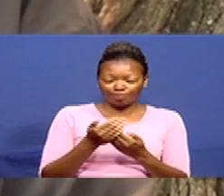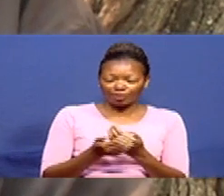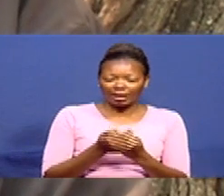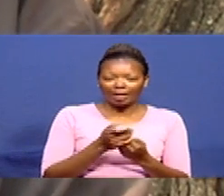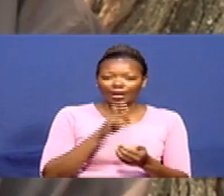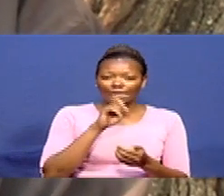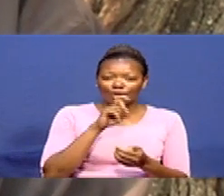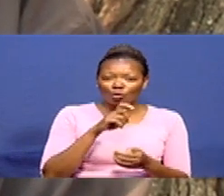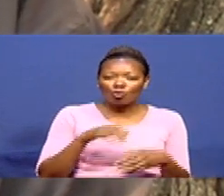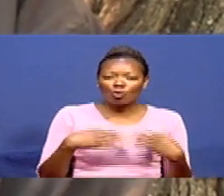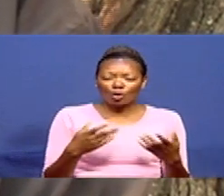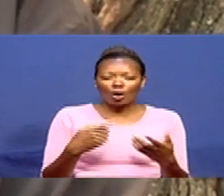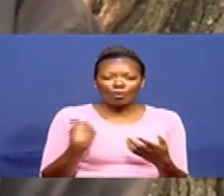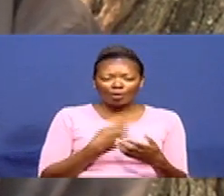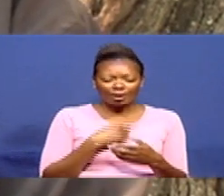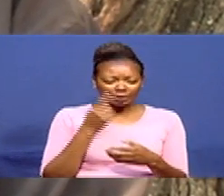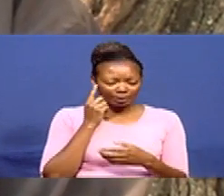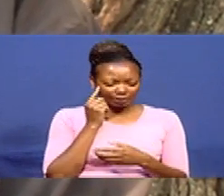kuziundumia, na pia ni rahisi